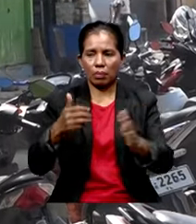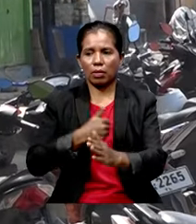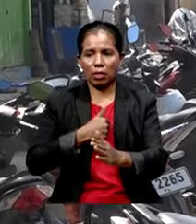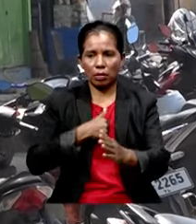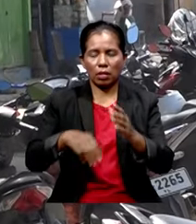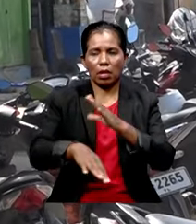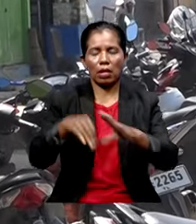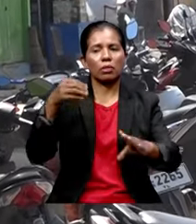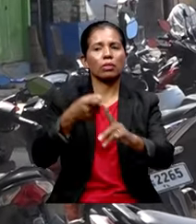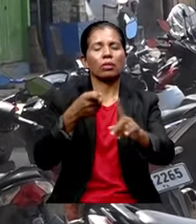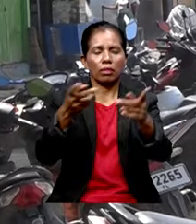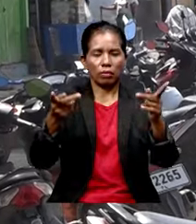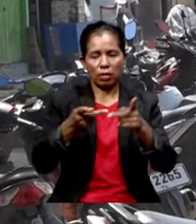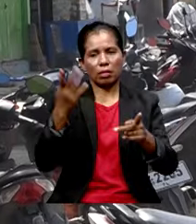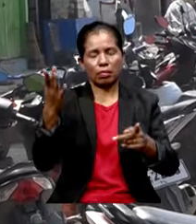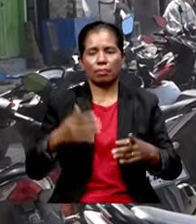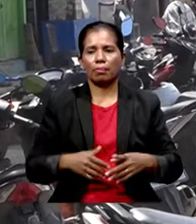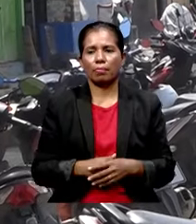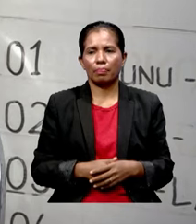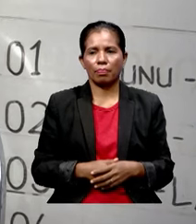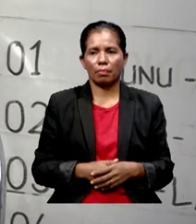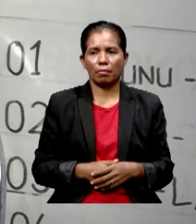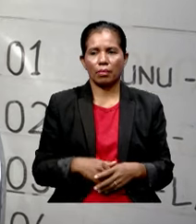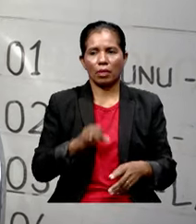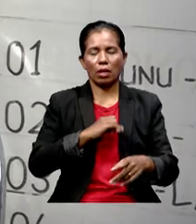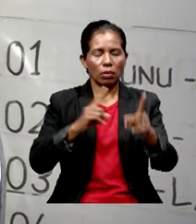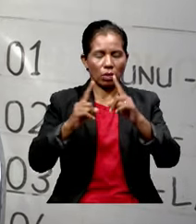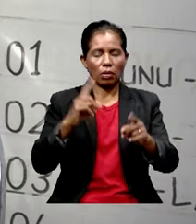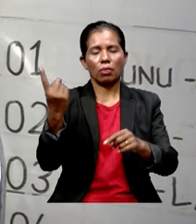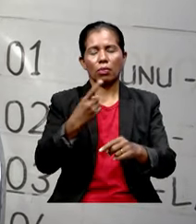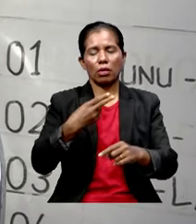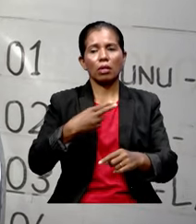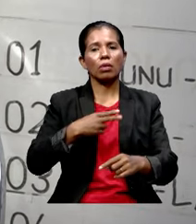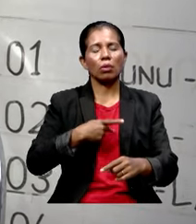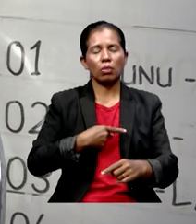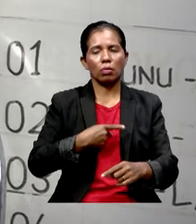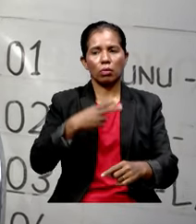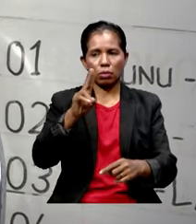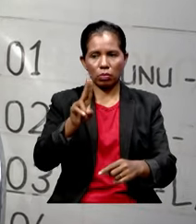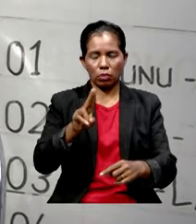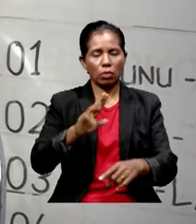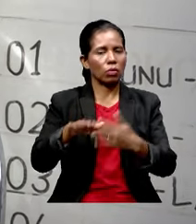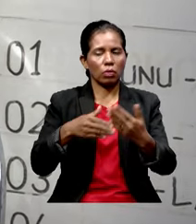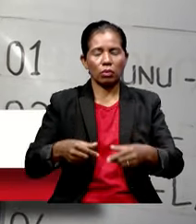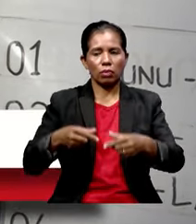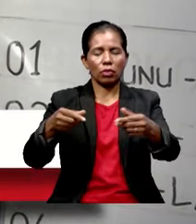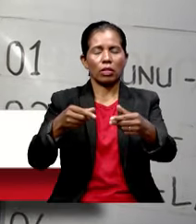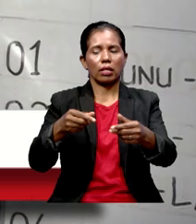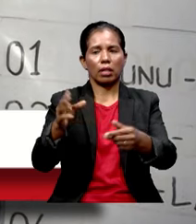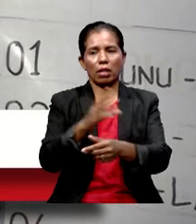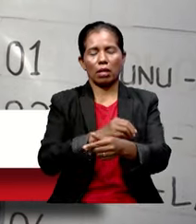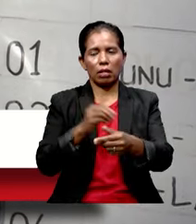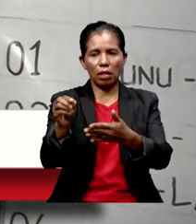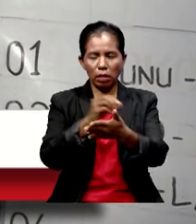sai husi fatin refere. Hau kule e entro de kulhun de hoto tu fona sinal. Aur fona